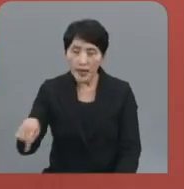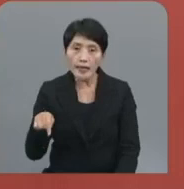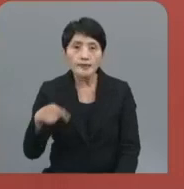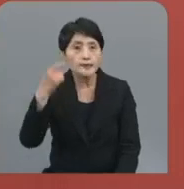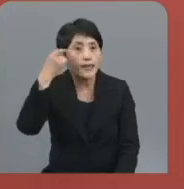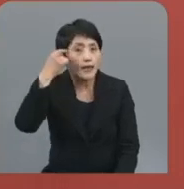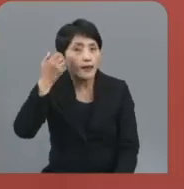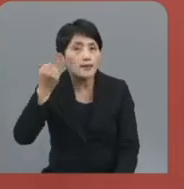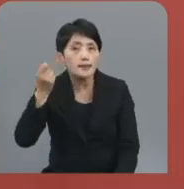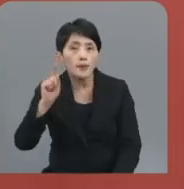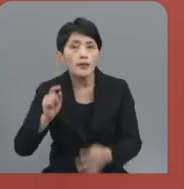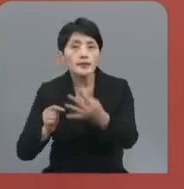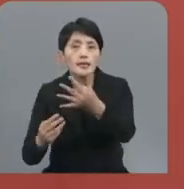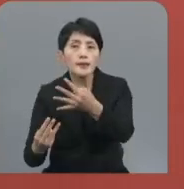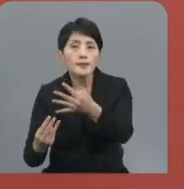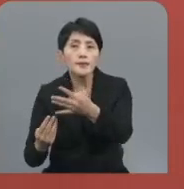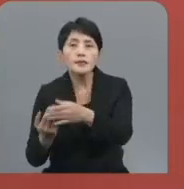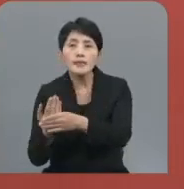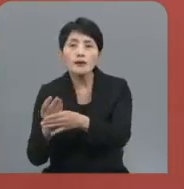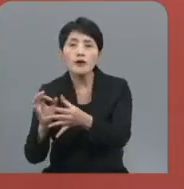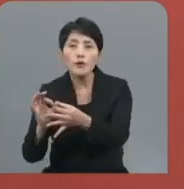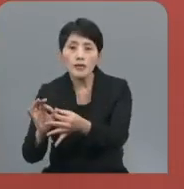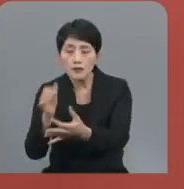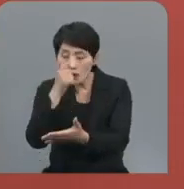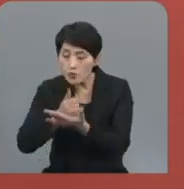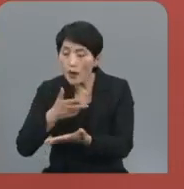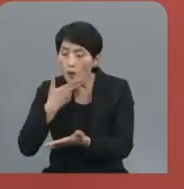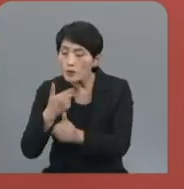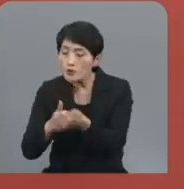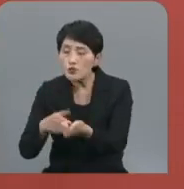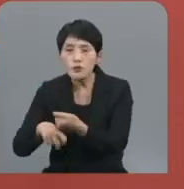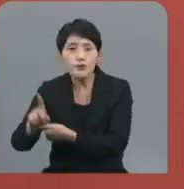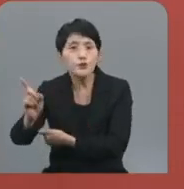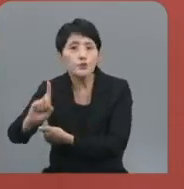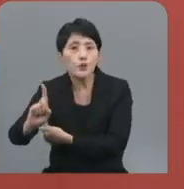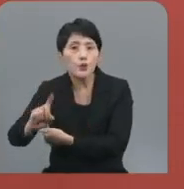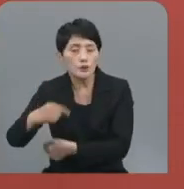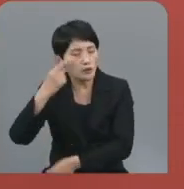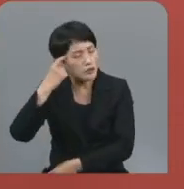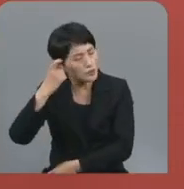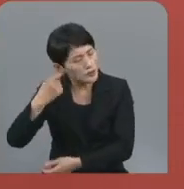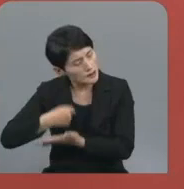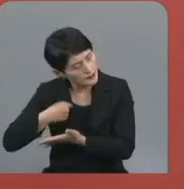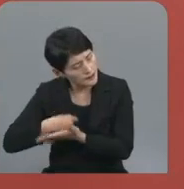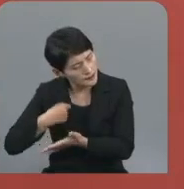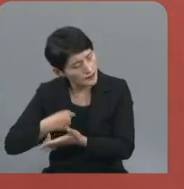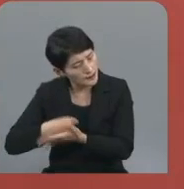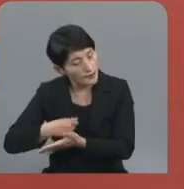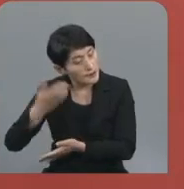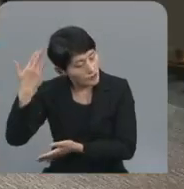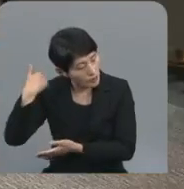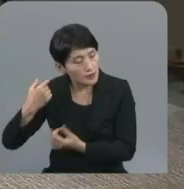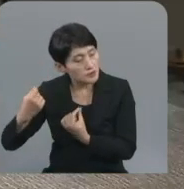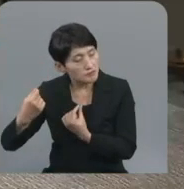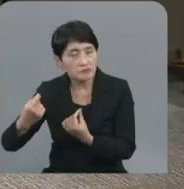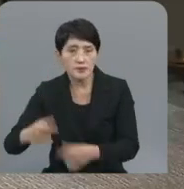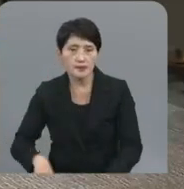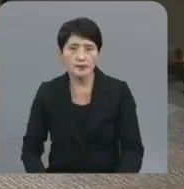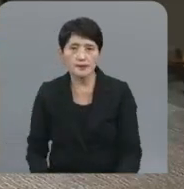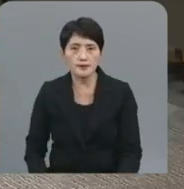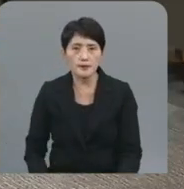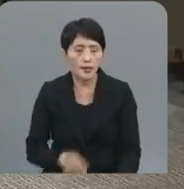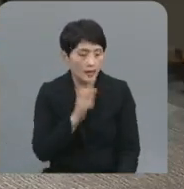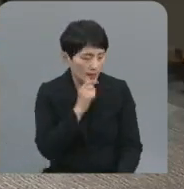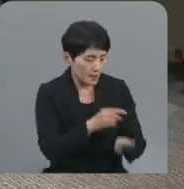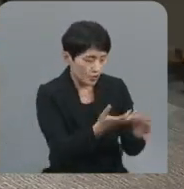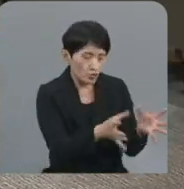Đảng Kim kiean khẳng định lòng tưởng nhớ của Đảng đến sự hi sinh của những nạn nhân vô tội là không bao giờ thay đổi trong khi đó đảng đối lập Dân Chủ Đồng hành